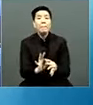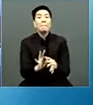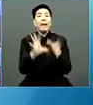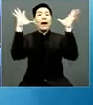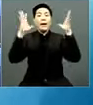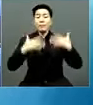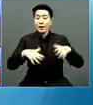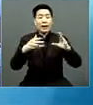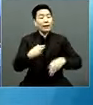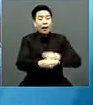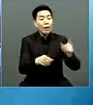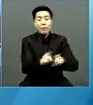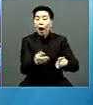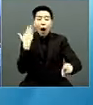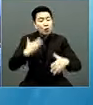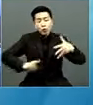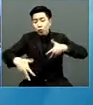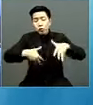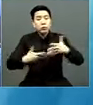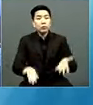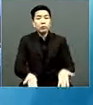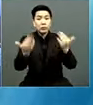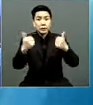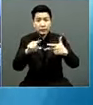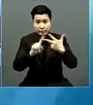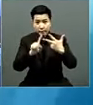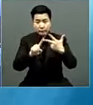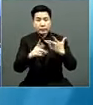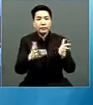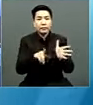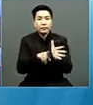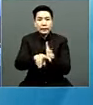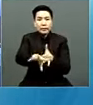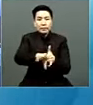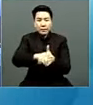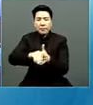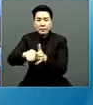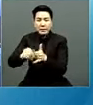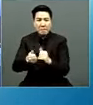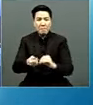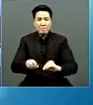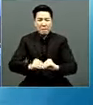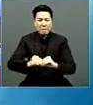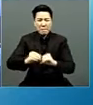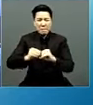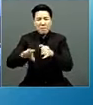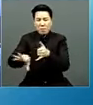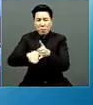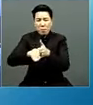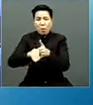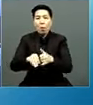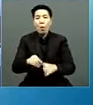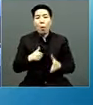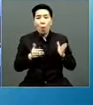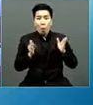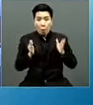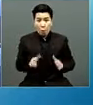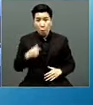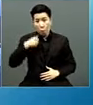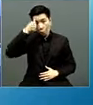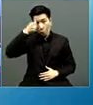ยเปิดทุกกิจการกิจกรรมอะไรประมาณนั้นนะครับจะเกิดการติดเชื้อรายใหม่มากขึ้นนะครับได้ถึง65คน